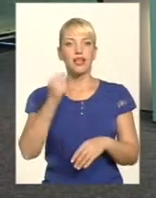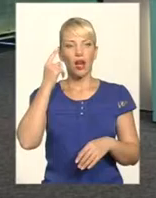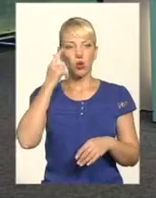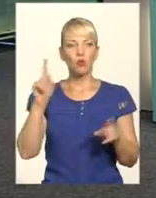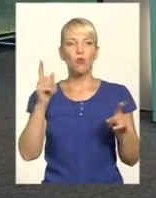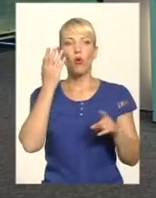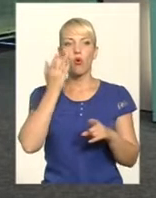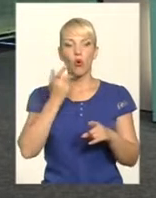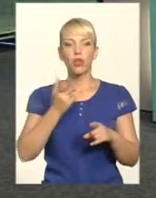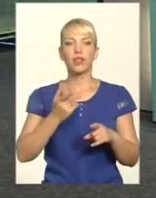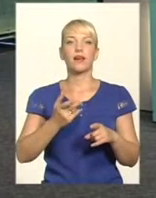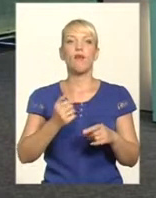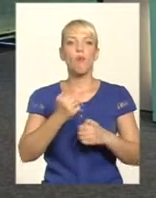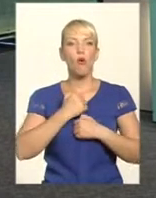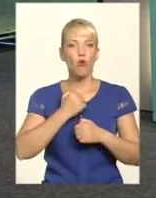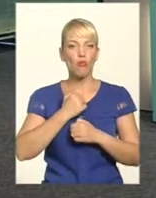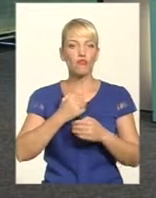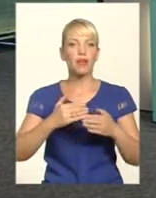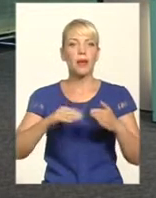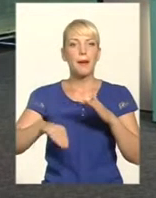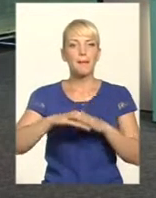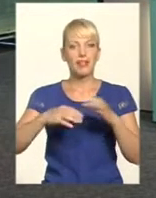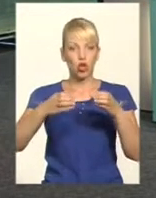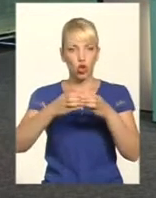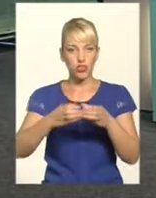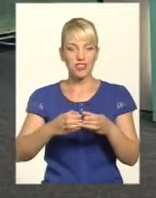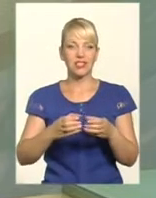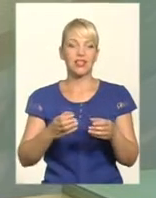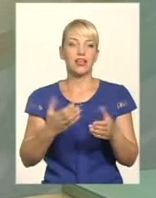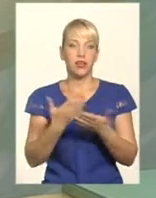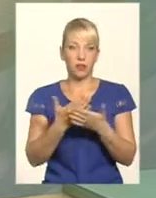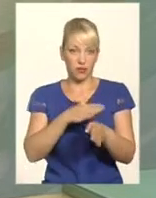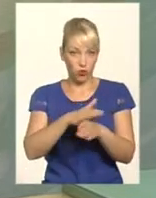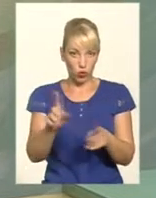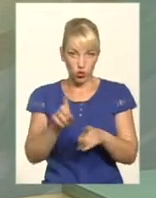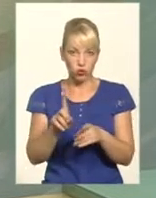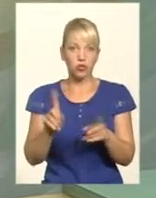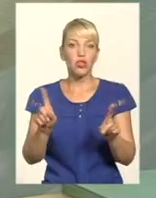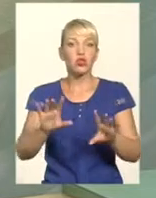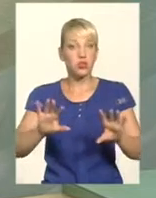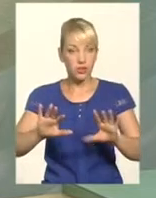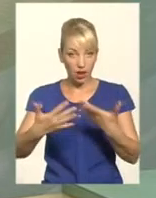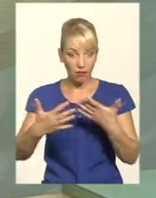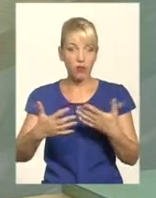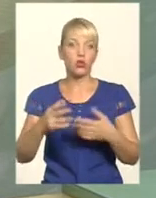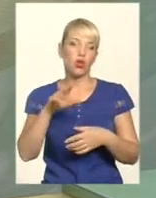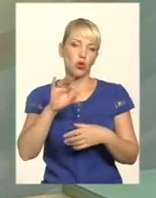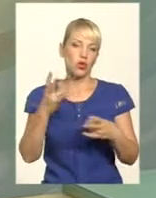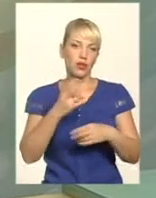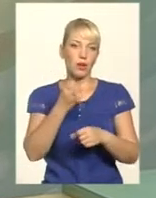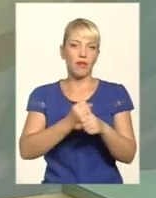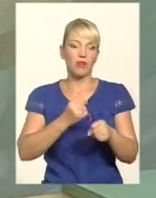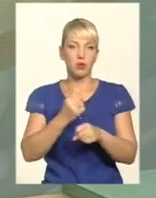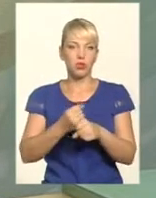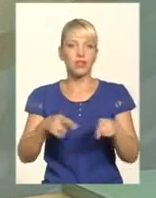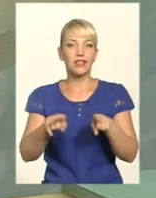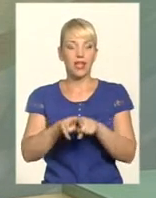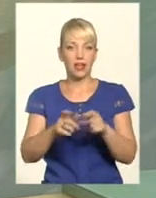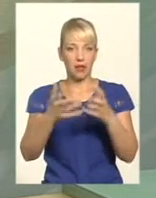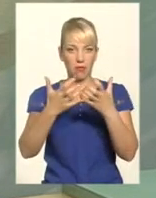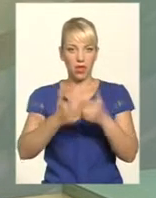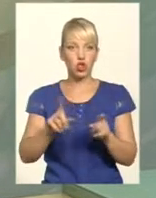підрозділи виконують його, і сталося те, що сталося, скажімо, в цьому, я думаю, що тут треба відпрацювати механізм, як,